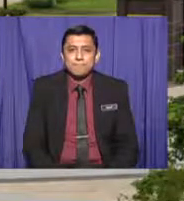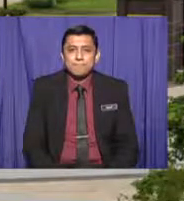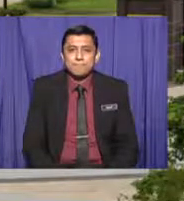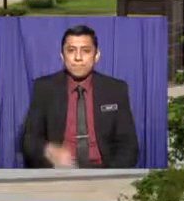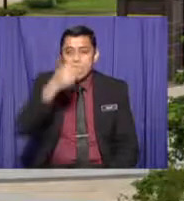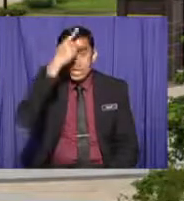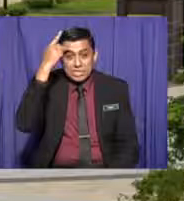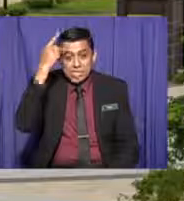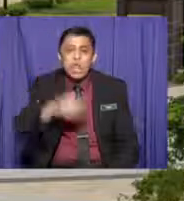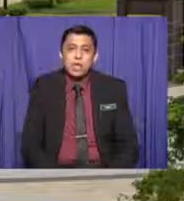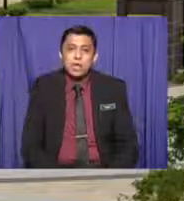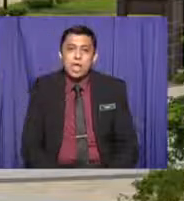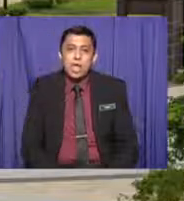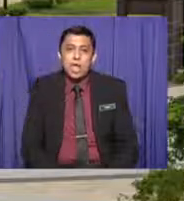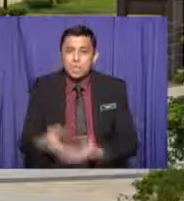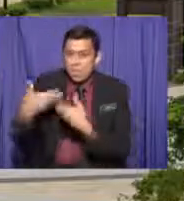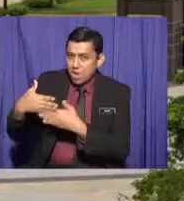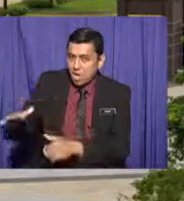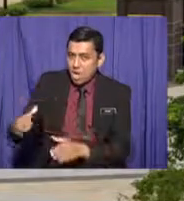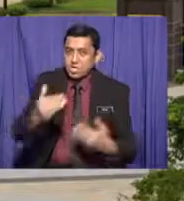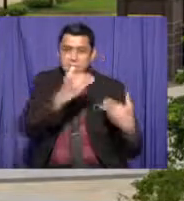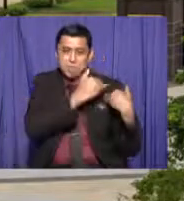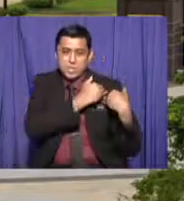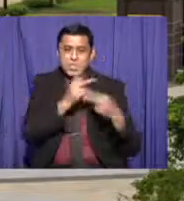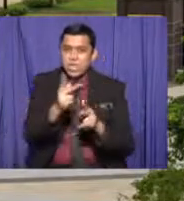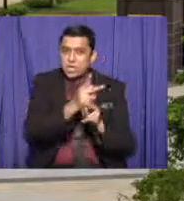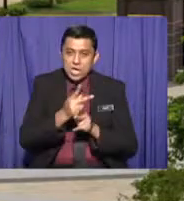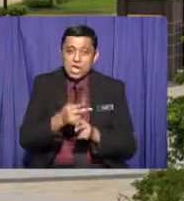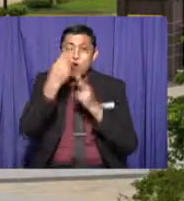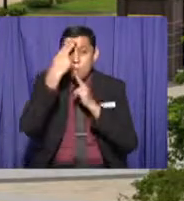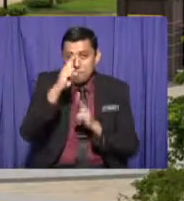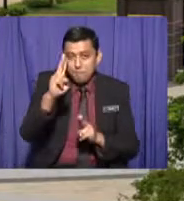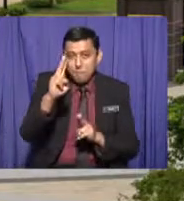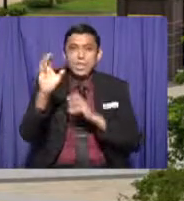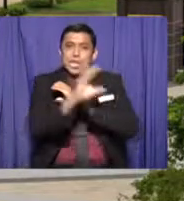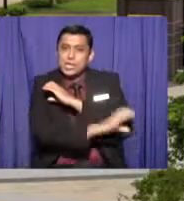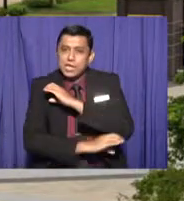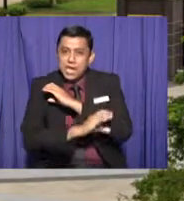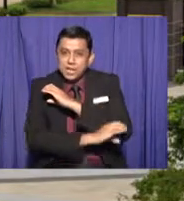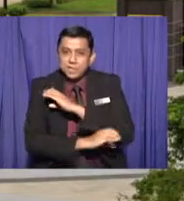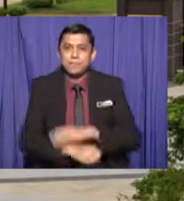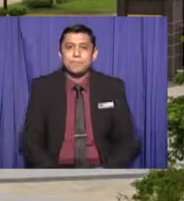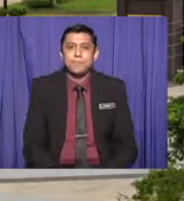Kesan pengabaian tanggungjawab menjaga kedaulatan negara.